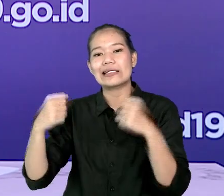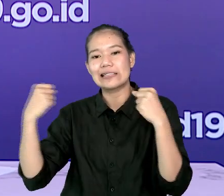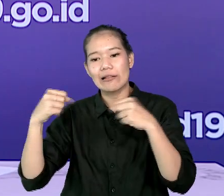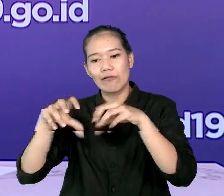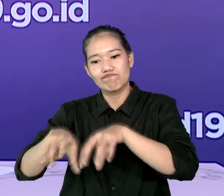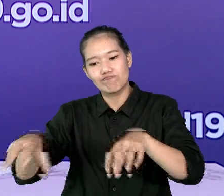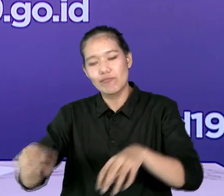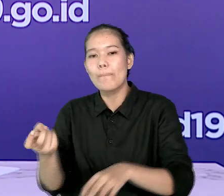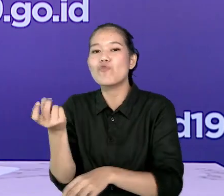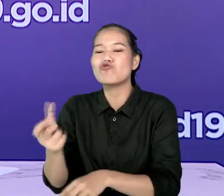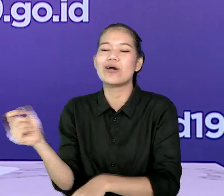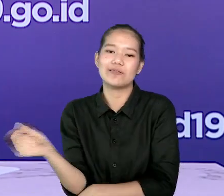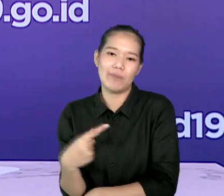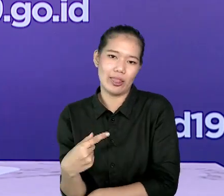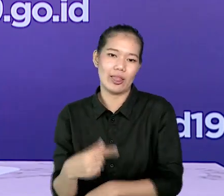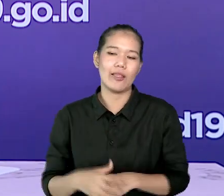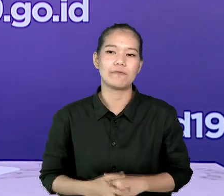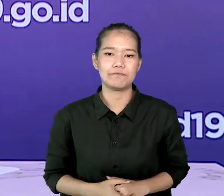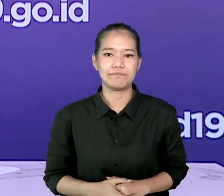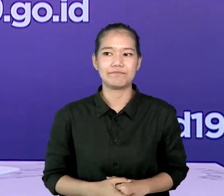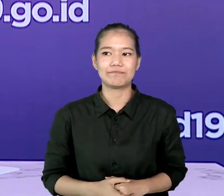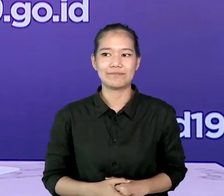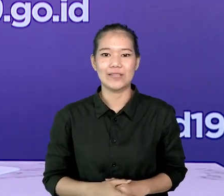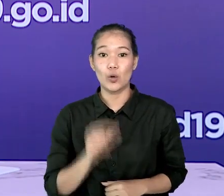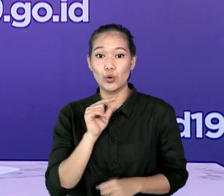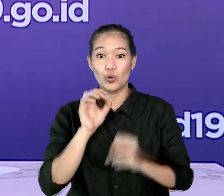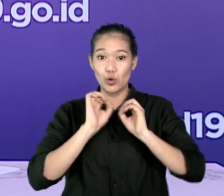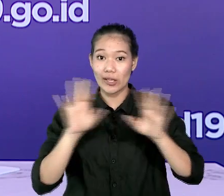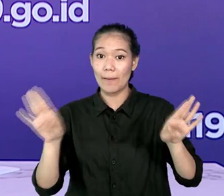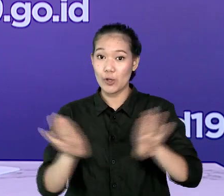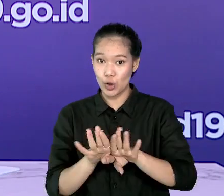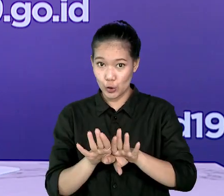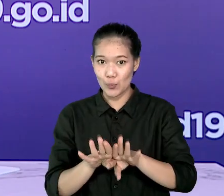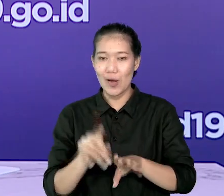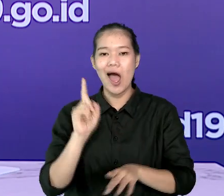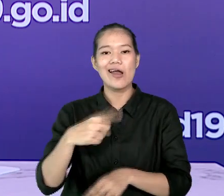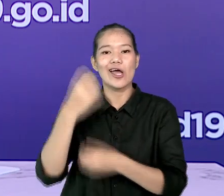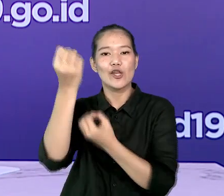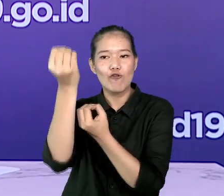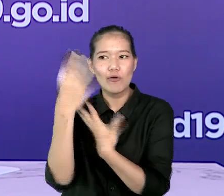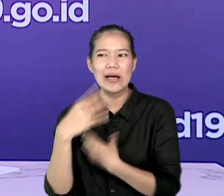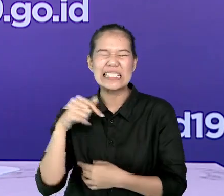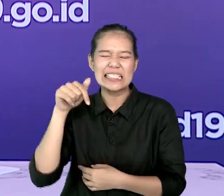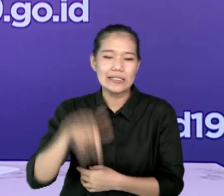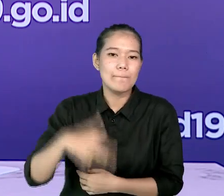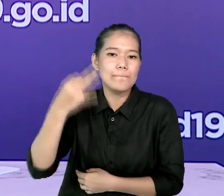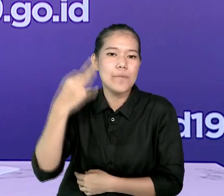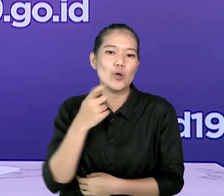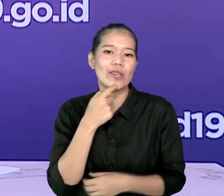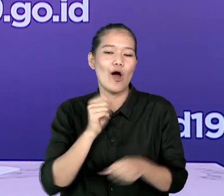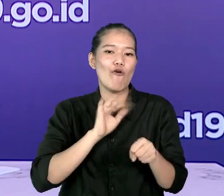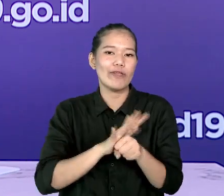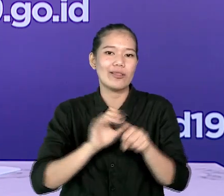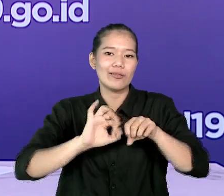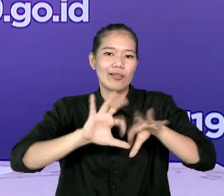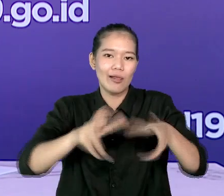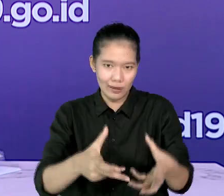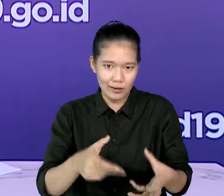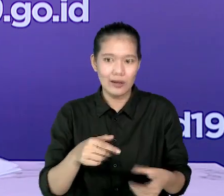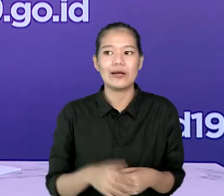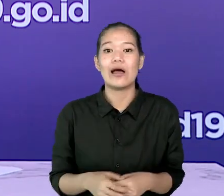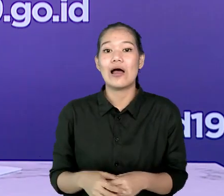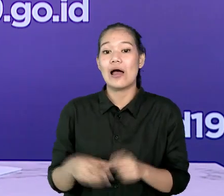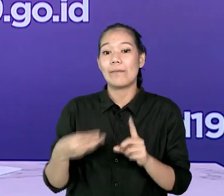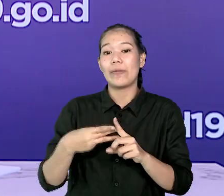yang mudah dan cepat. Sebagai penutup, saya ingin menyampaikan informasi terkini terkait COVID-19.